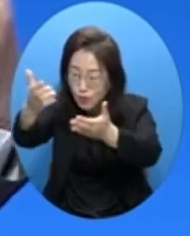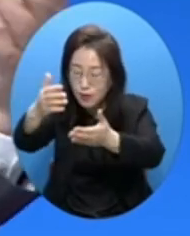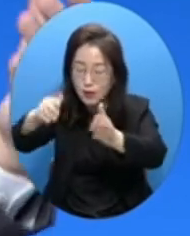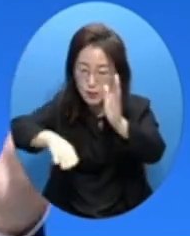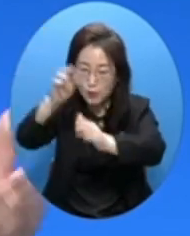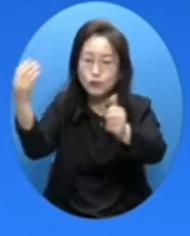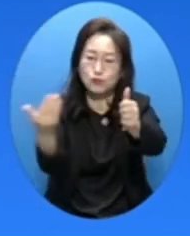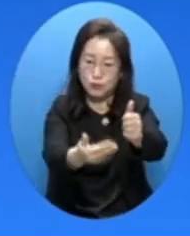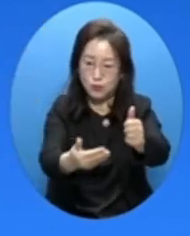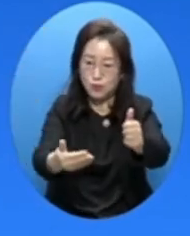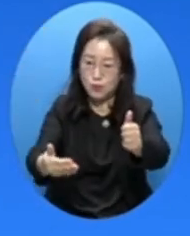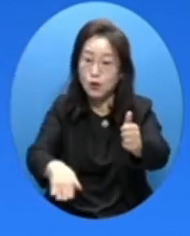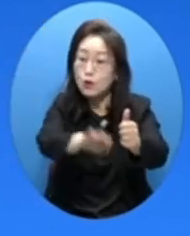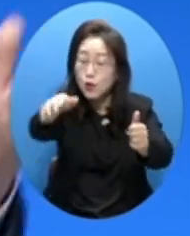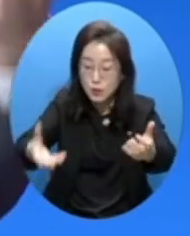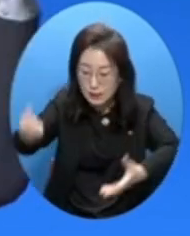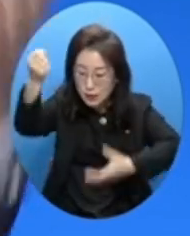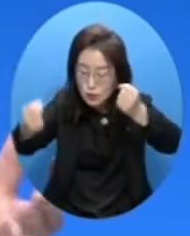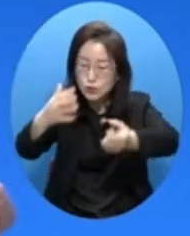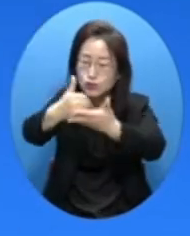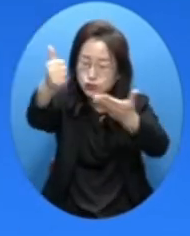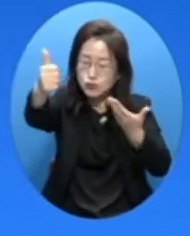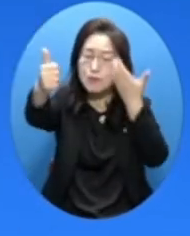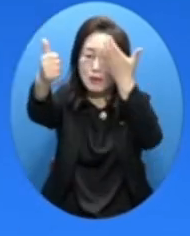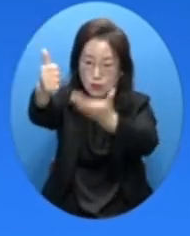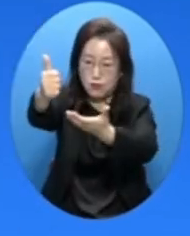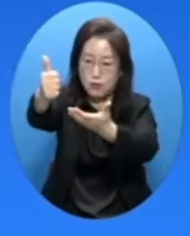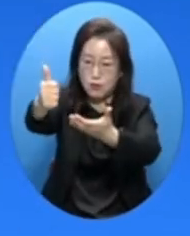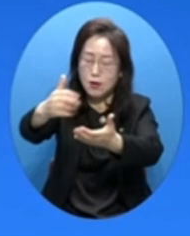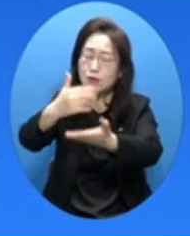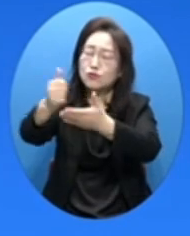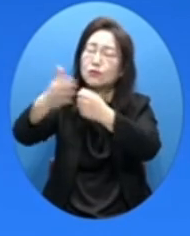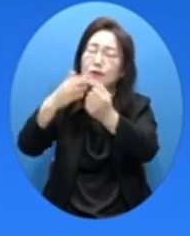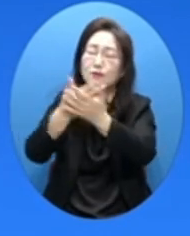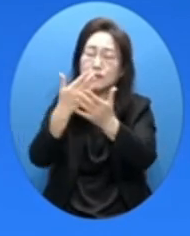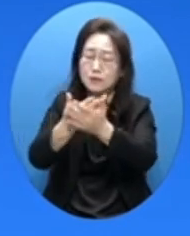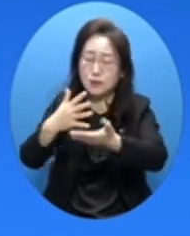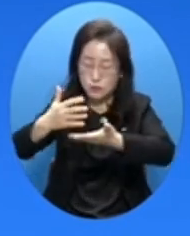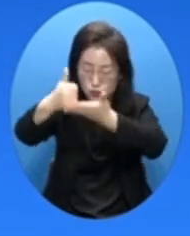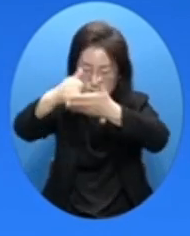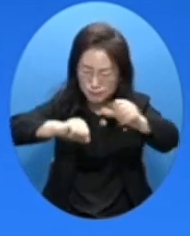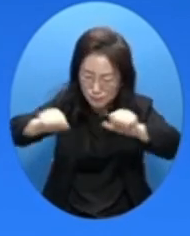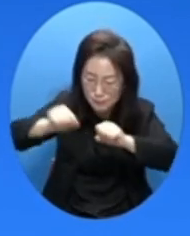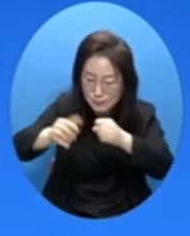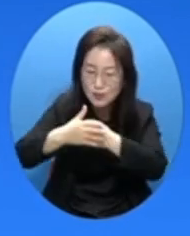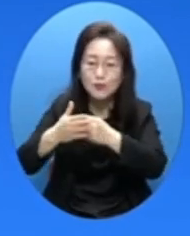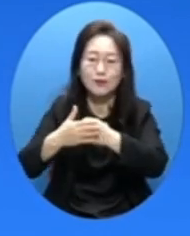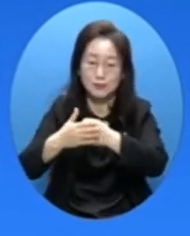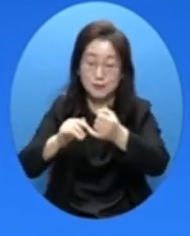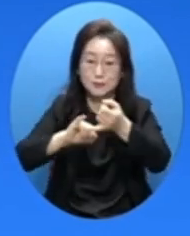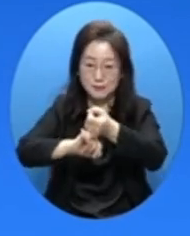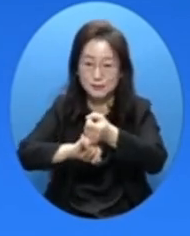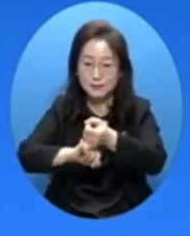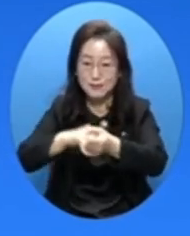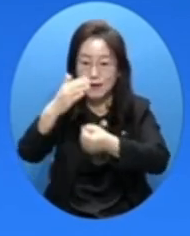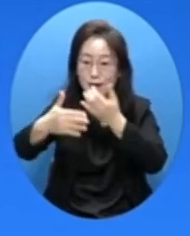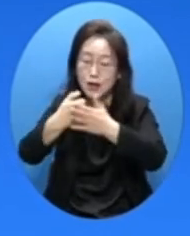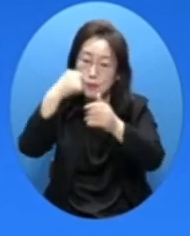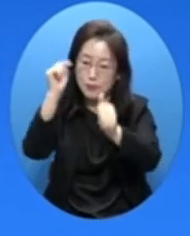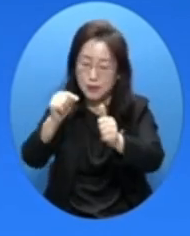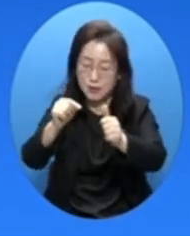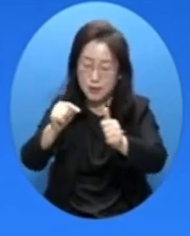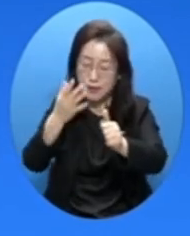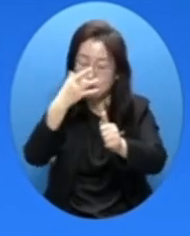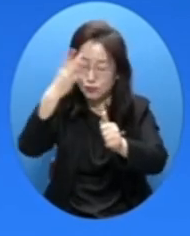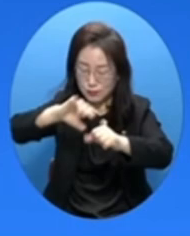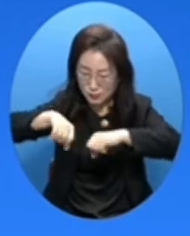여러분이 가진 모든 것을 주 앞에 내놓고 주여 나를 도와주옵소서. 주님께서 역사하실 것입니다. 하나님 말씀에 절대 순종해서 믿음으로